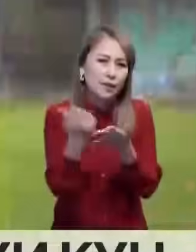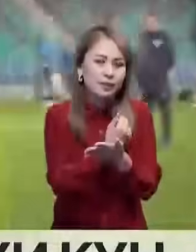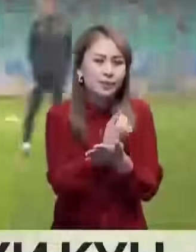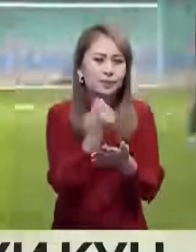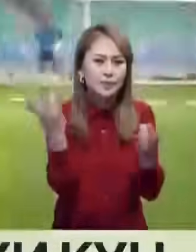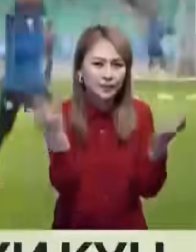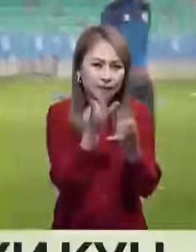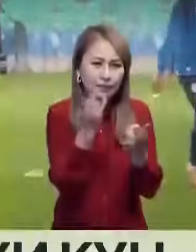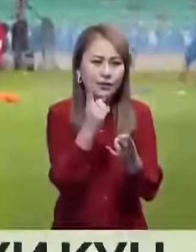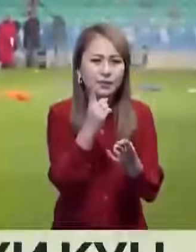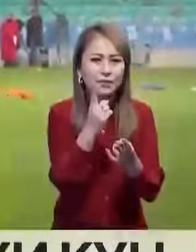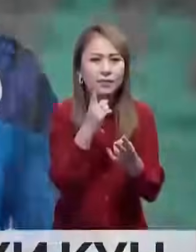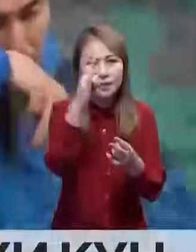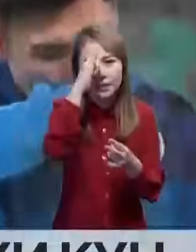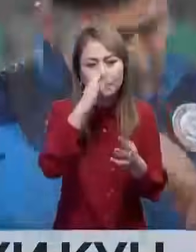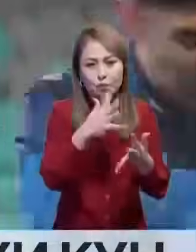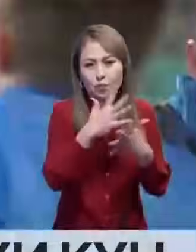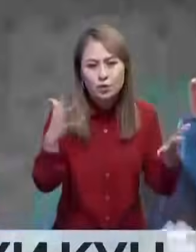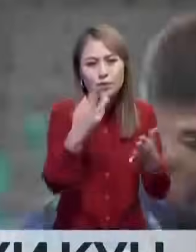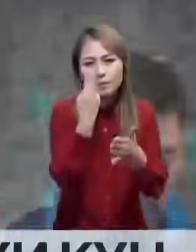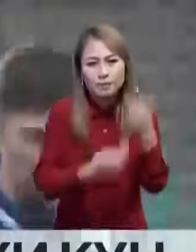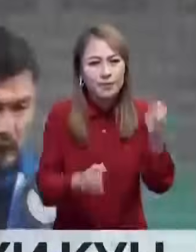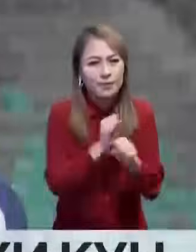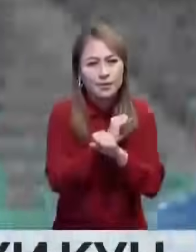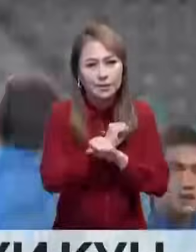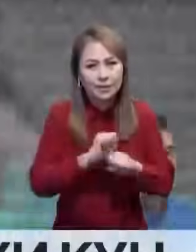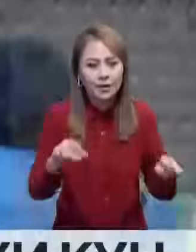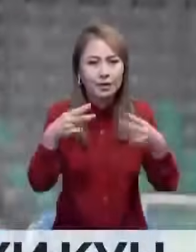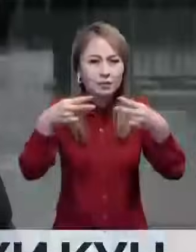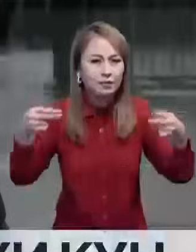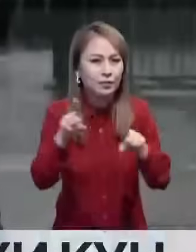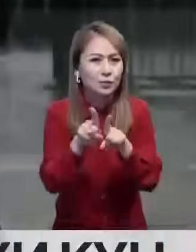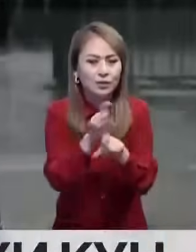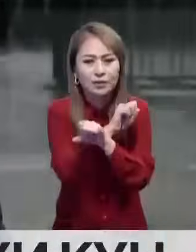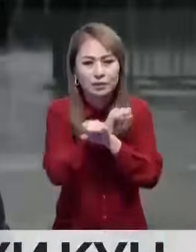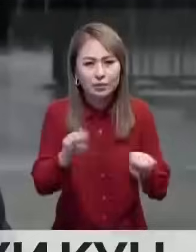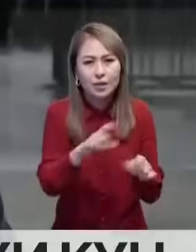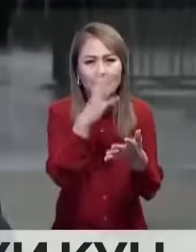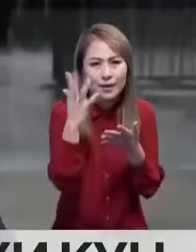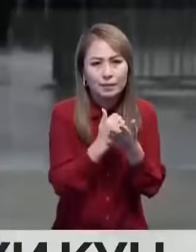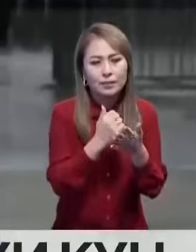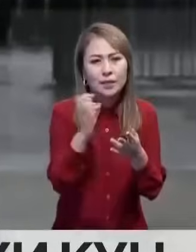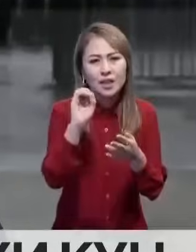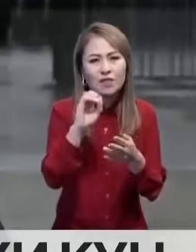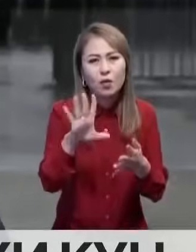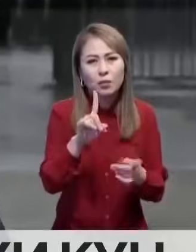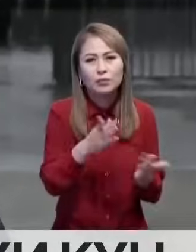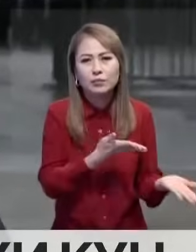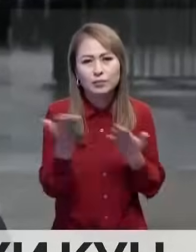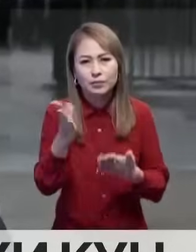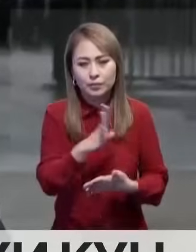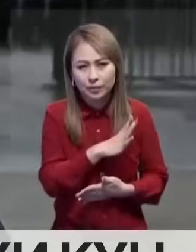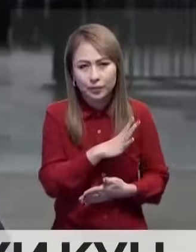қажет. Әсіресе қазақстандық тарапқа есе жіберуге де, тең түсуге де болмайды. Әйтпесе Еуропа чемпионатына шығу мүмкіндігінен